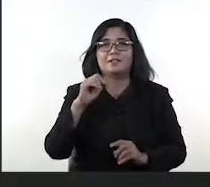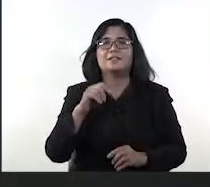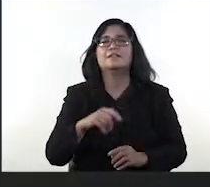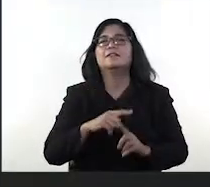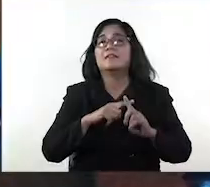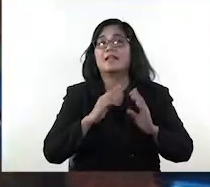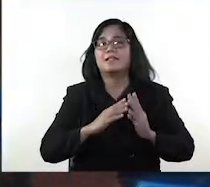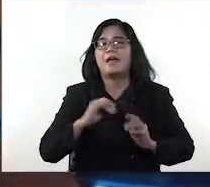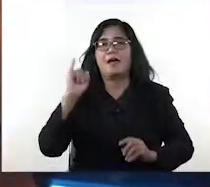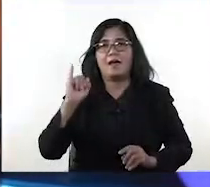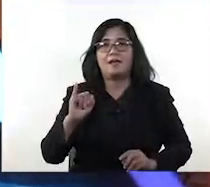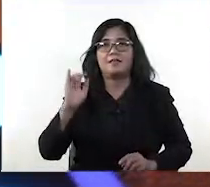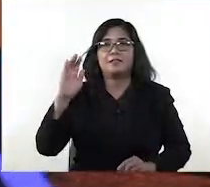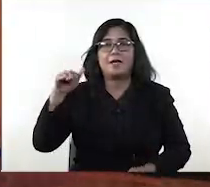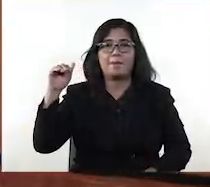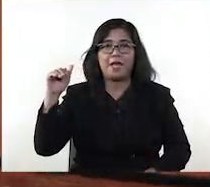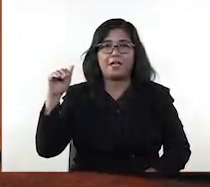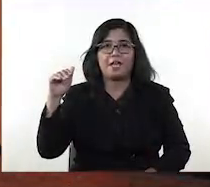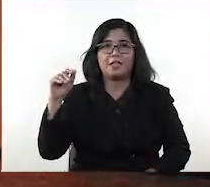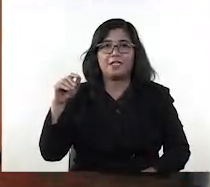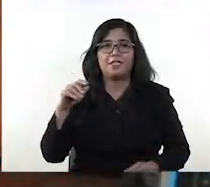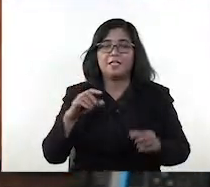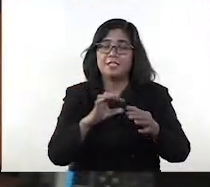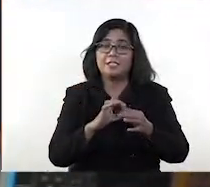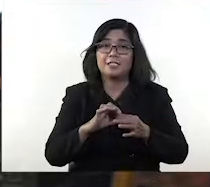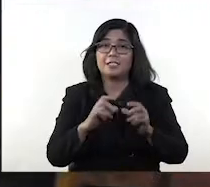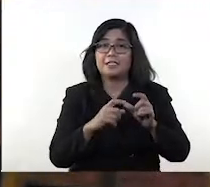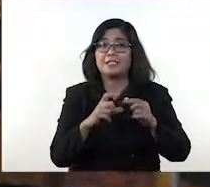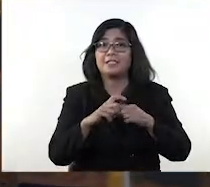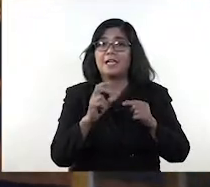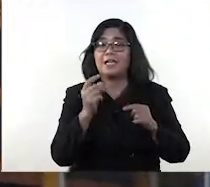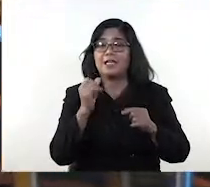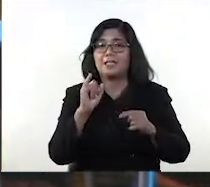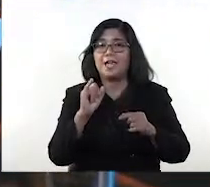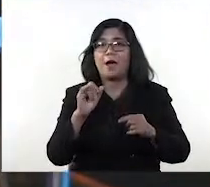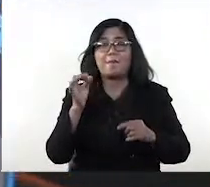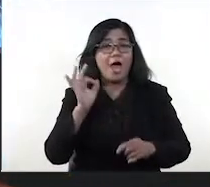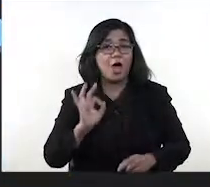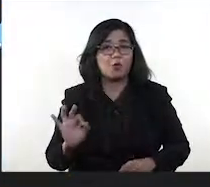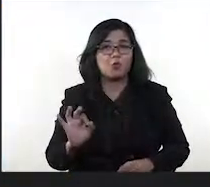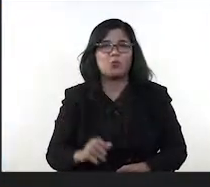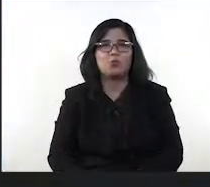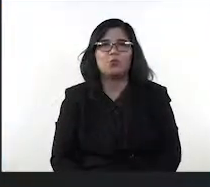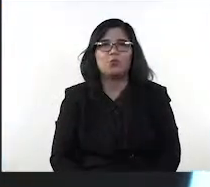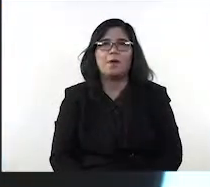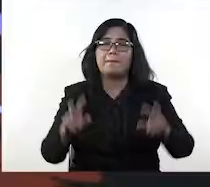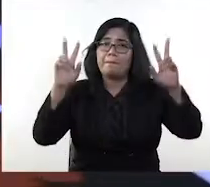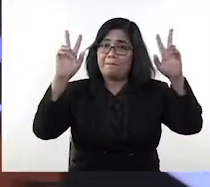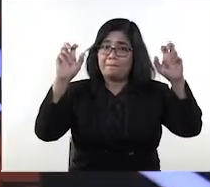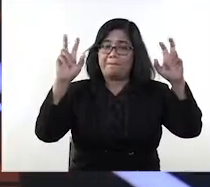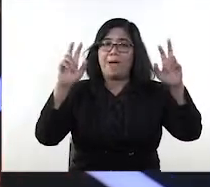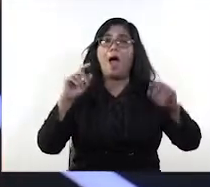kita akan masuk serial hot bayi yang baru Hai Neng serial hotba yang baru kita mau membahas